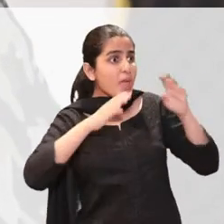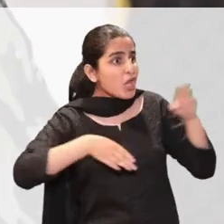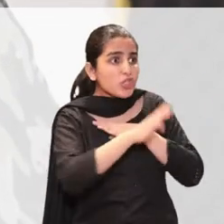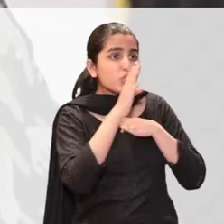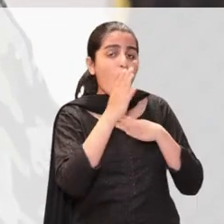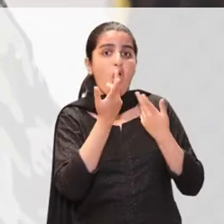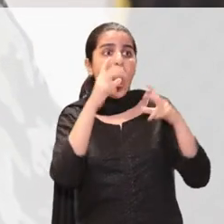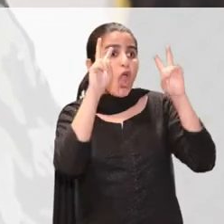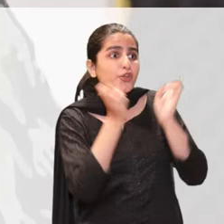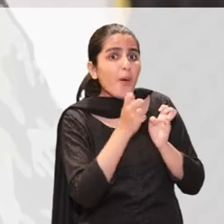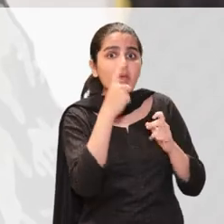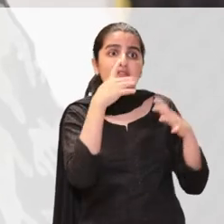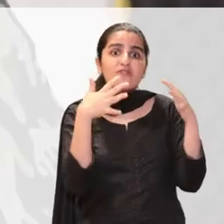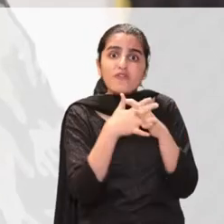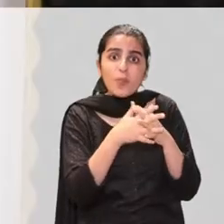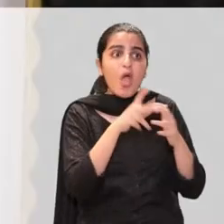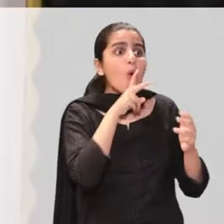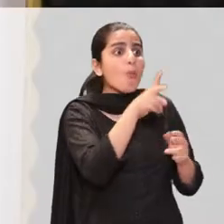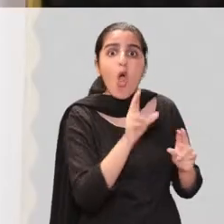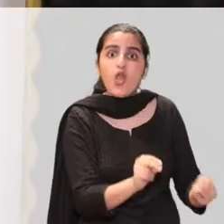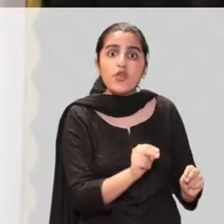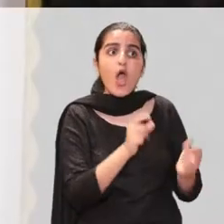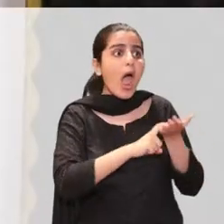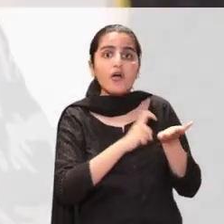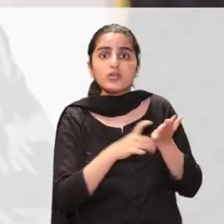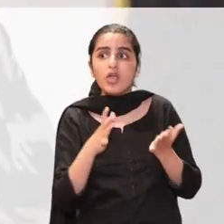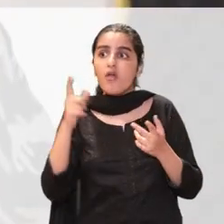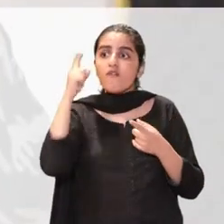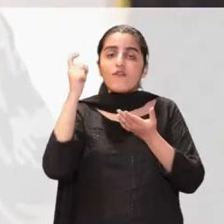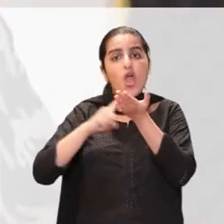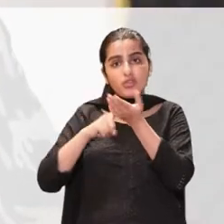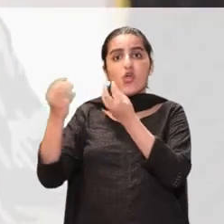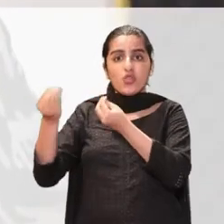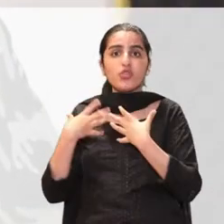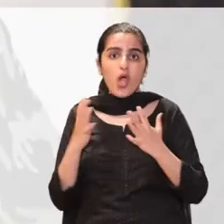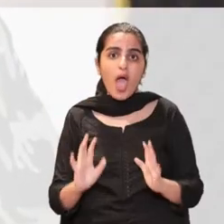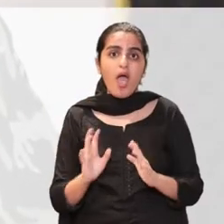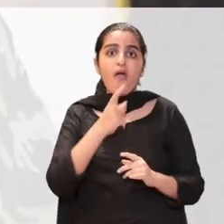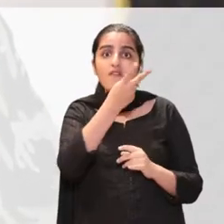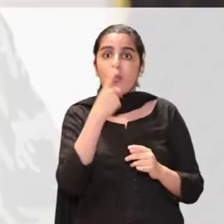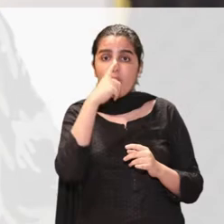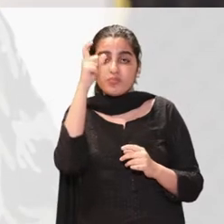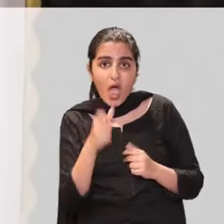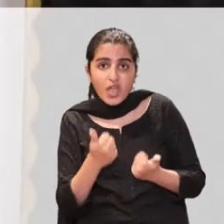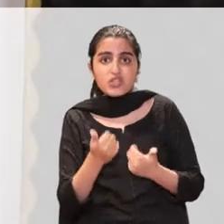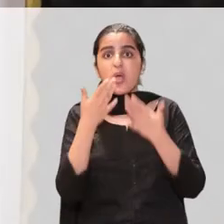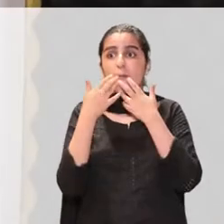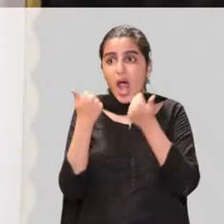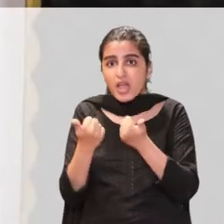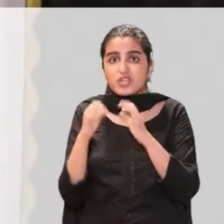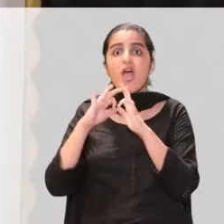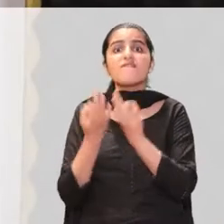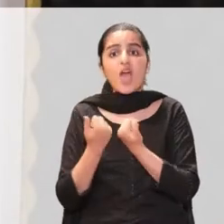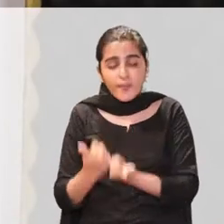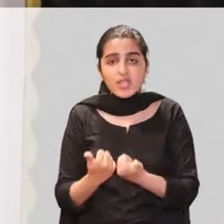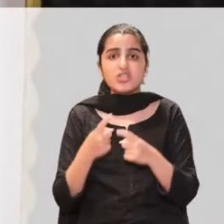शादी के बाद तो उसकी बहन क्राइम रिपोर्टर फ्री पुलिस आ जाएगी फिर आपने मेरी बहन को मारना था है परसिद्ध करना था लगता है कि कोई